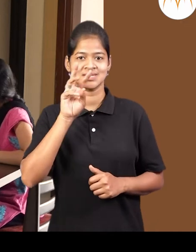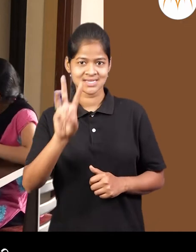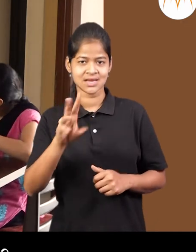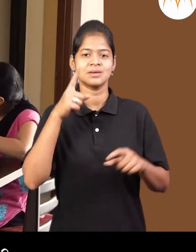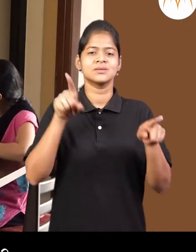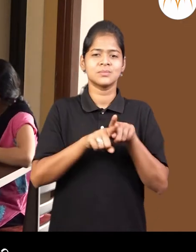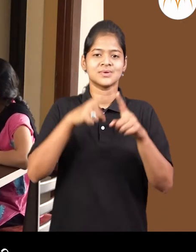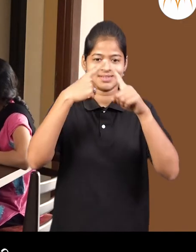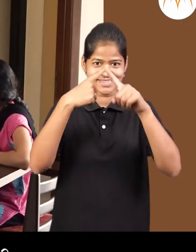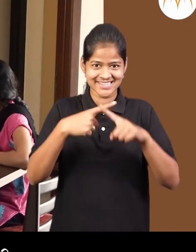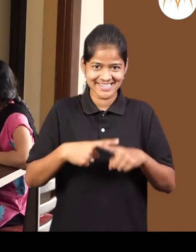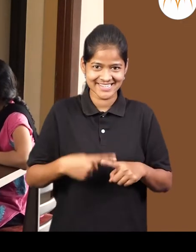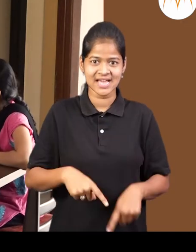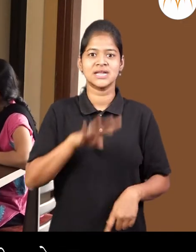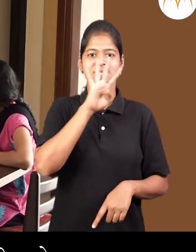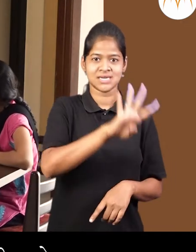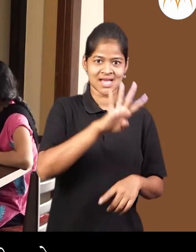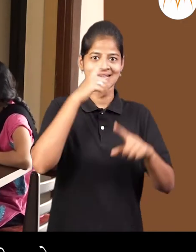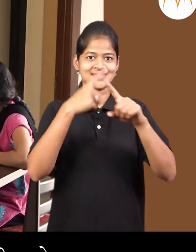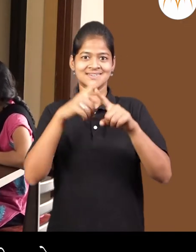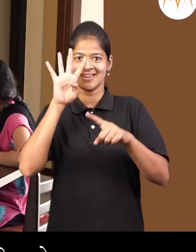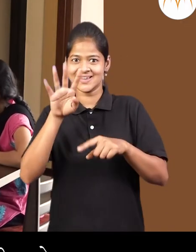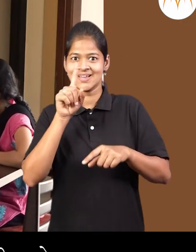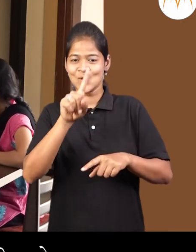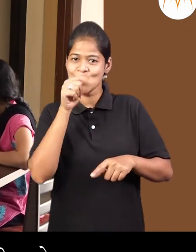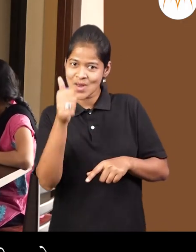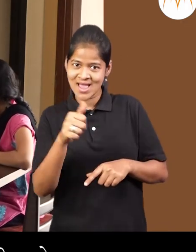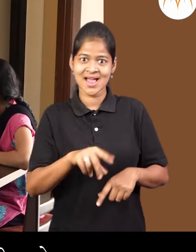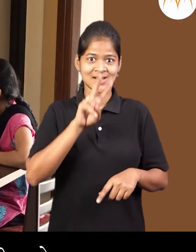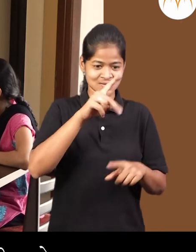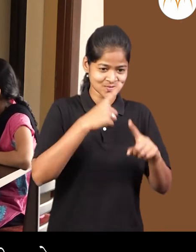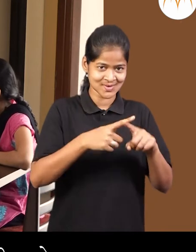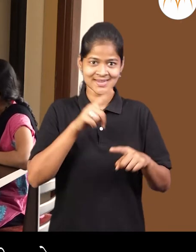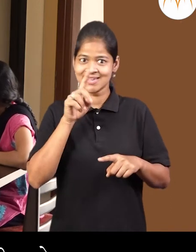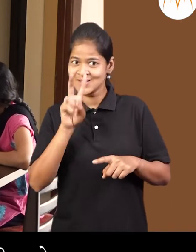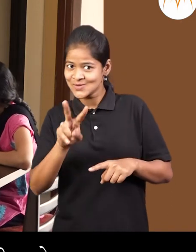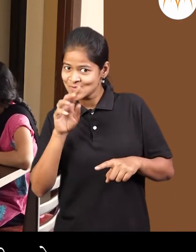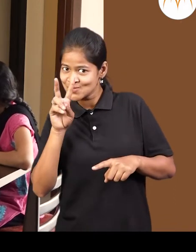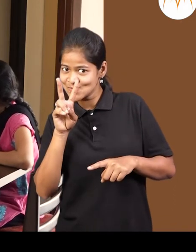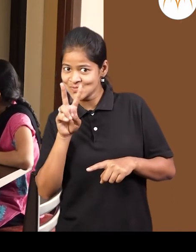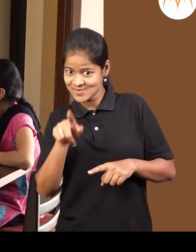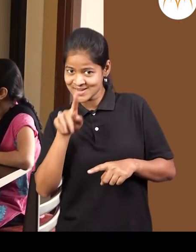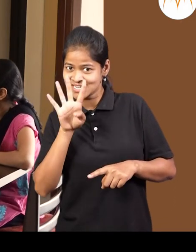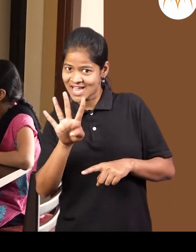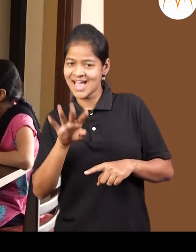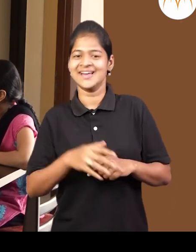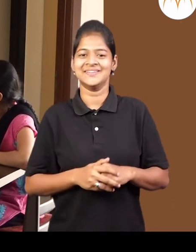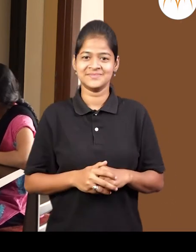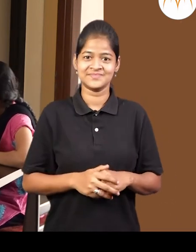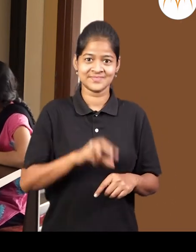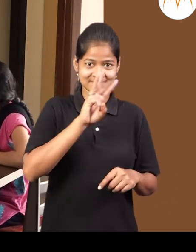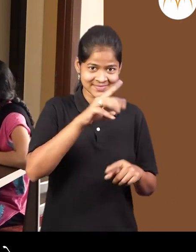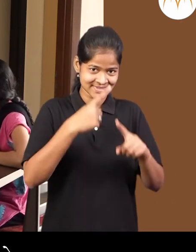16 4 4 4 2 2 6 2 3. अरे, हे तर पाडे आहेत ना. 4 चौक 16, 2 दुणे 4, 3 दुणे 6. शाबास. म्हणजे 2